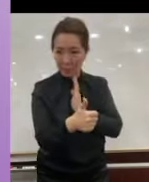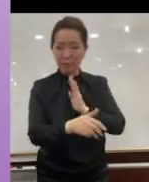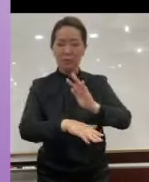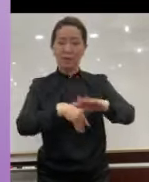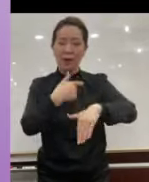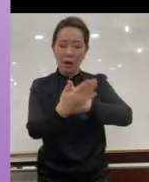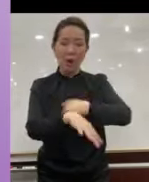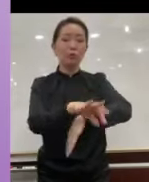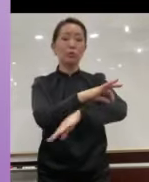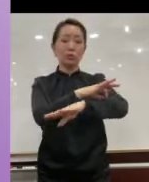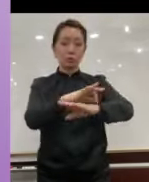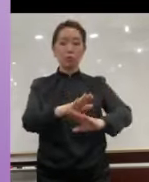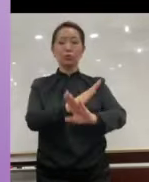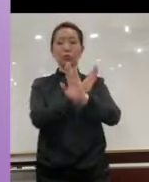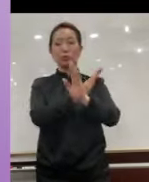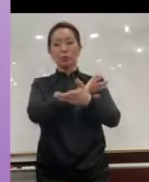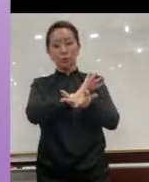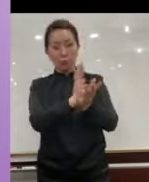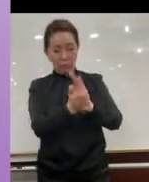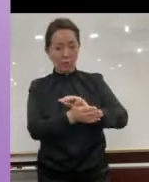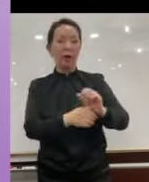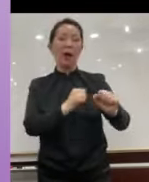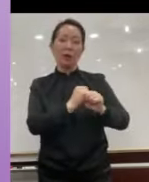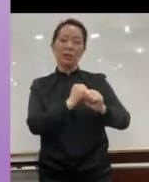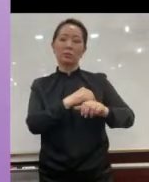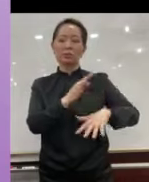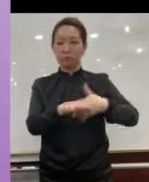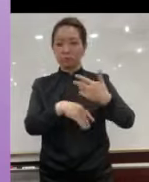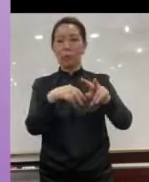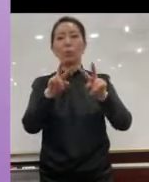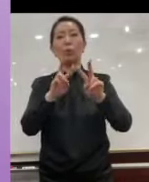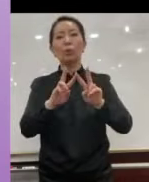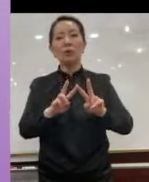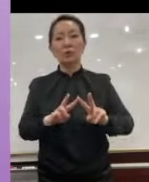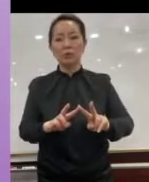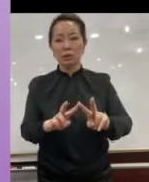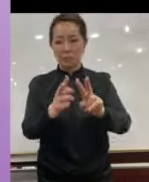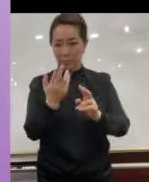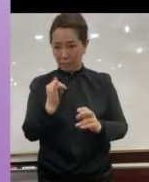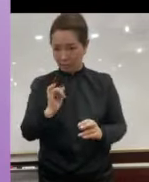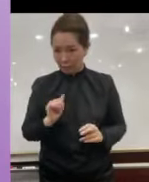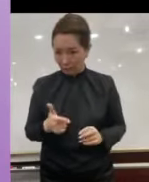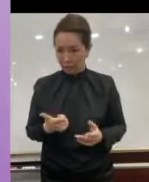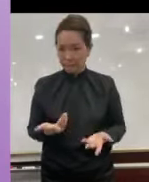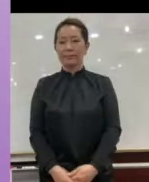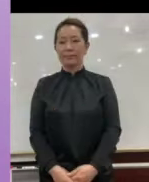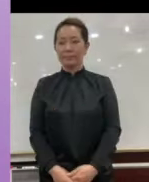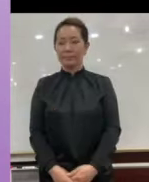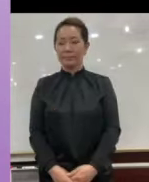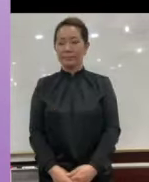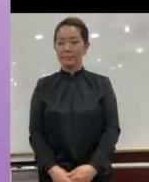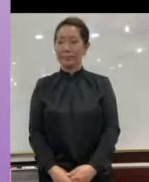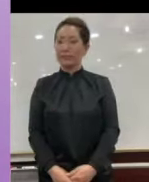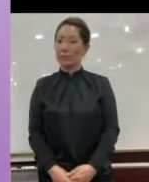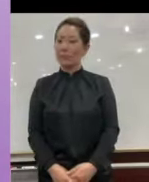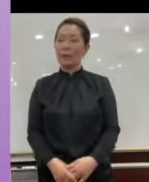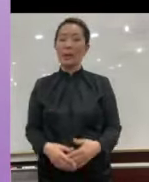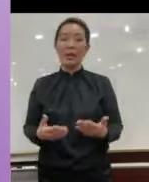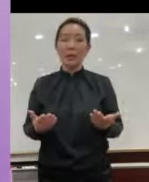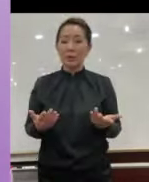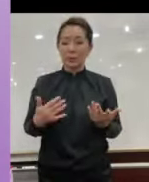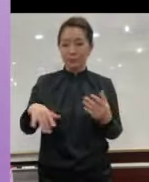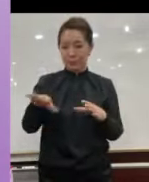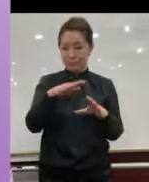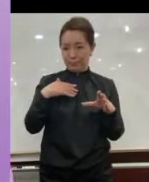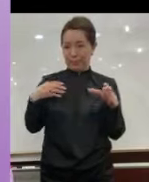хугацаа дууссан ч гэсэн одоо тухайн үйл ажиллагаа үргэлжилсээр байх байна гэсэн үг юм аа. Тэгэхээр бид нар ч